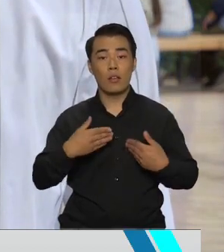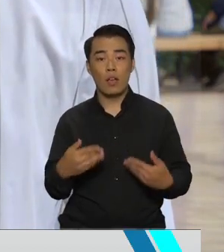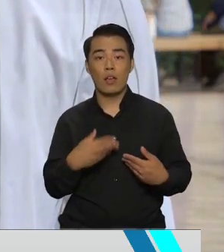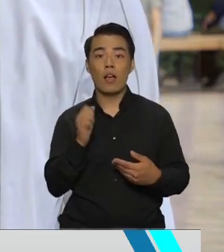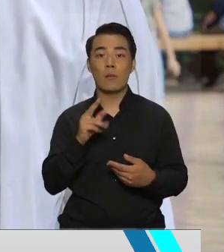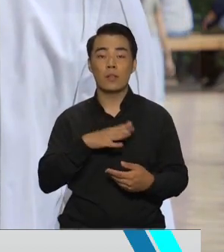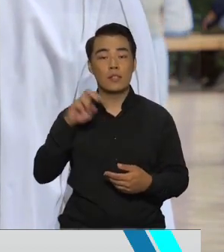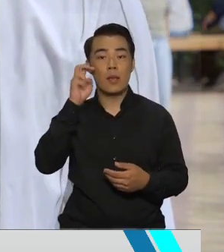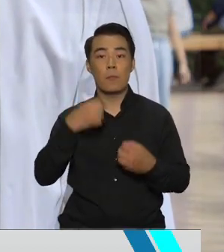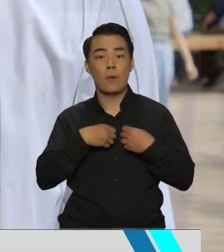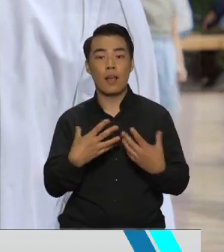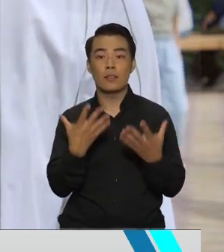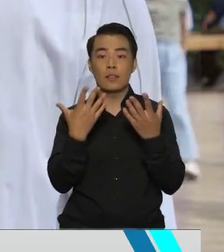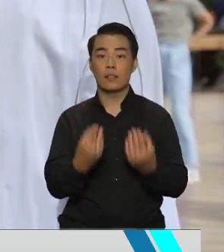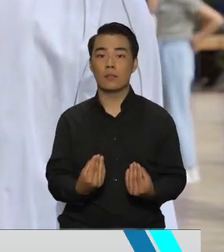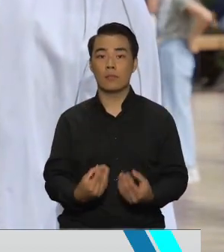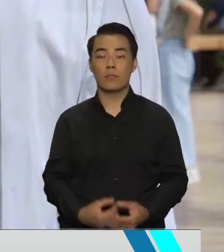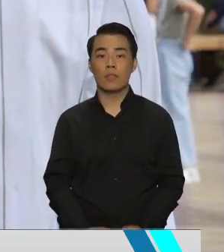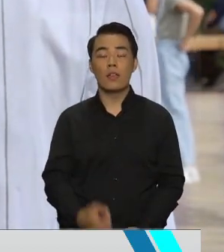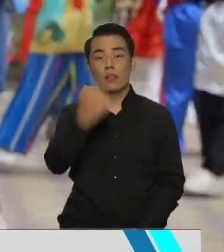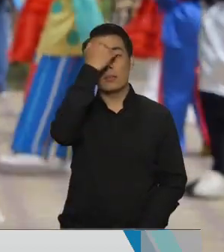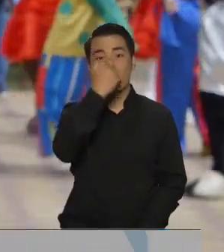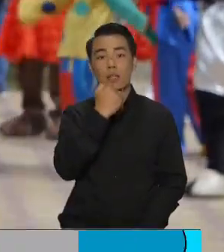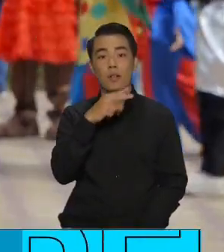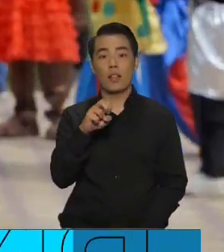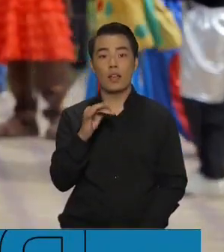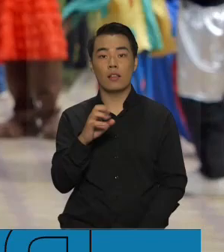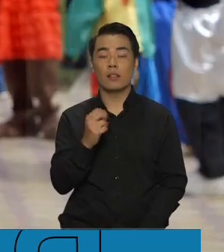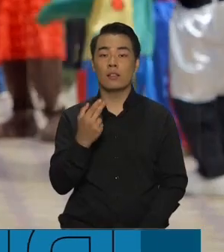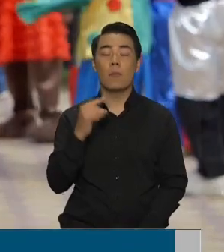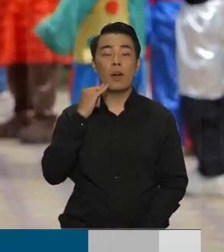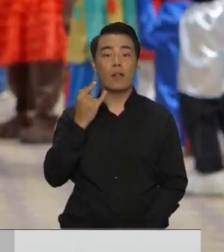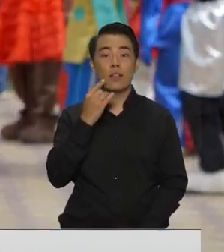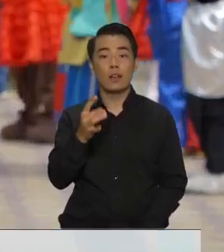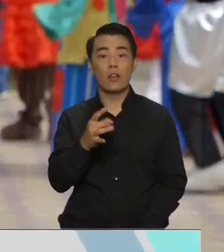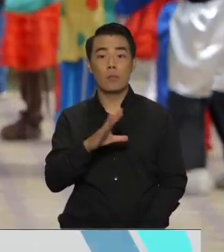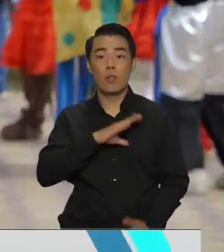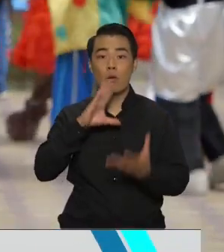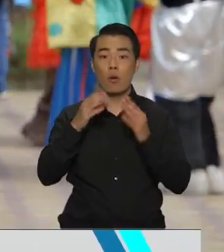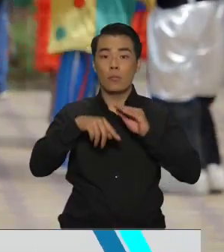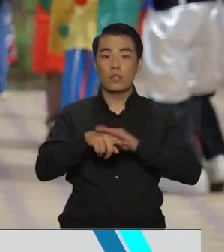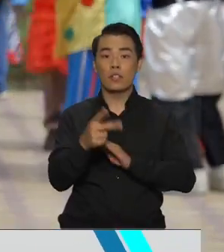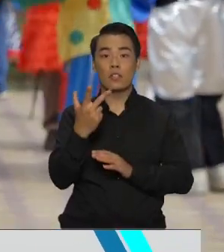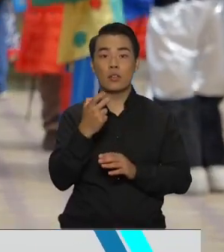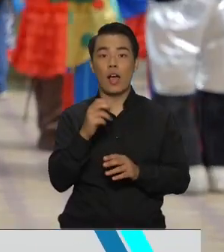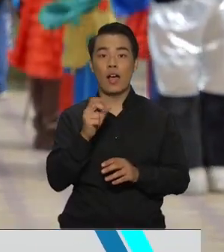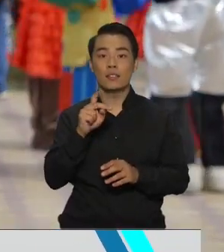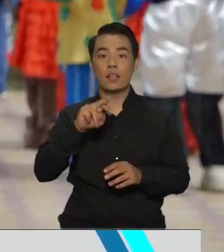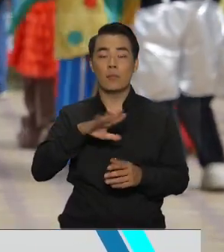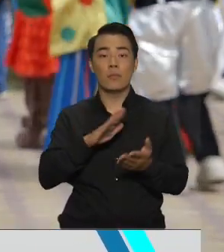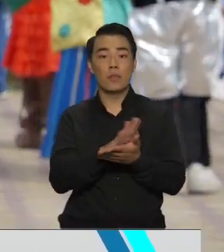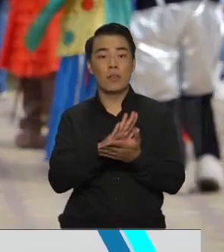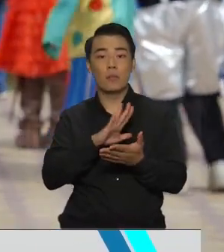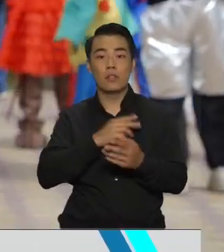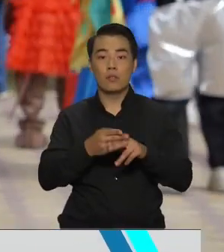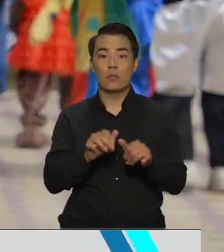запомнился праздничный день? Спасибо, Лейла. А в Павлодарском регионе запланировано более 300 акций, которые направлены